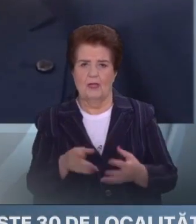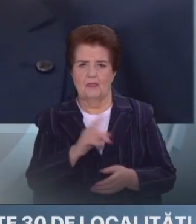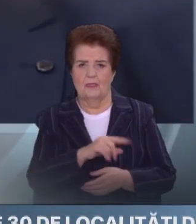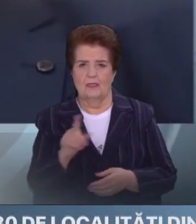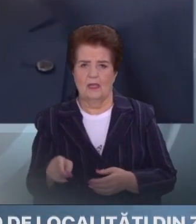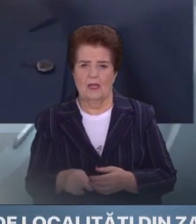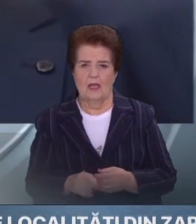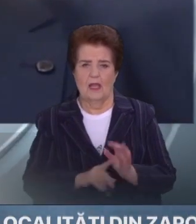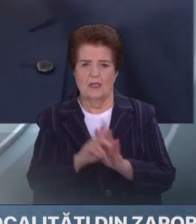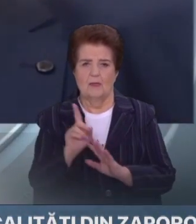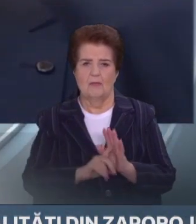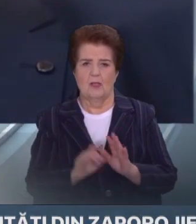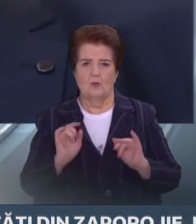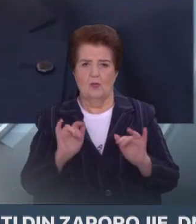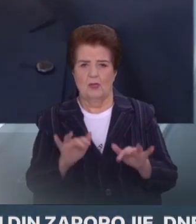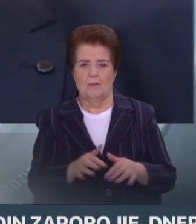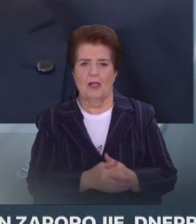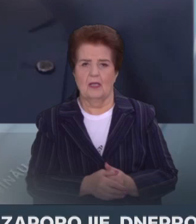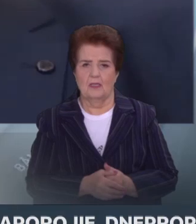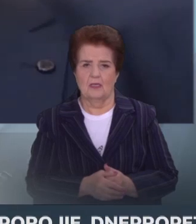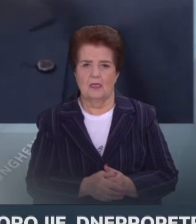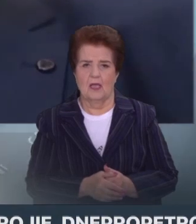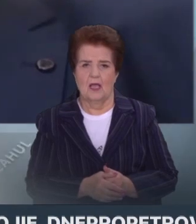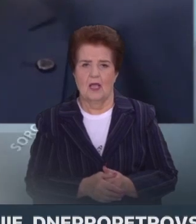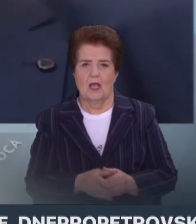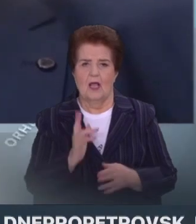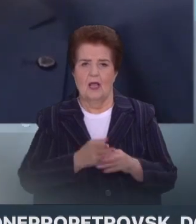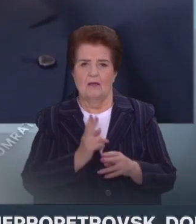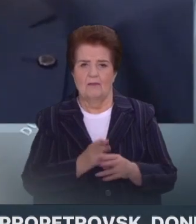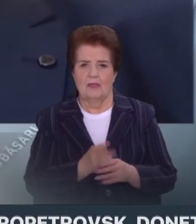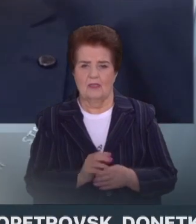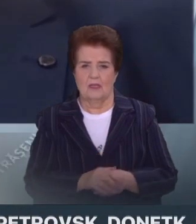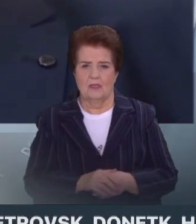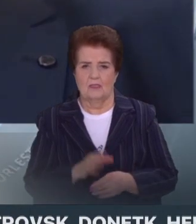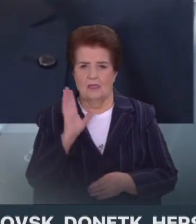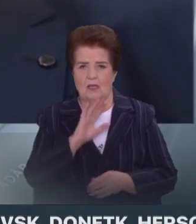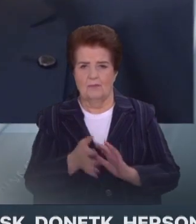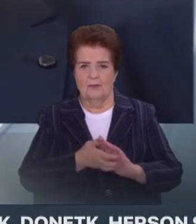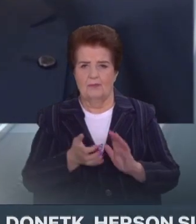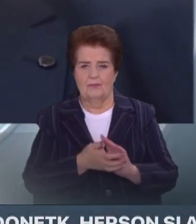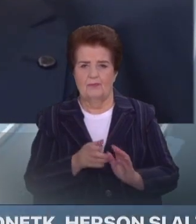că temperaturile, practic, care sunt crescute, afectează și mai tare deficitul de apă din sol.